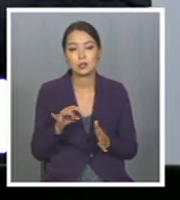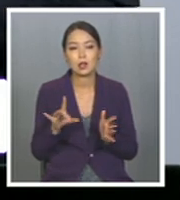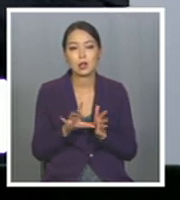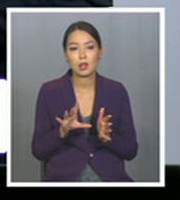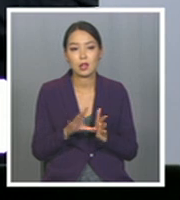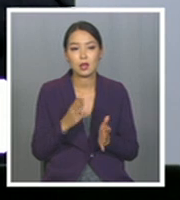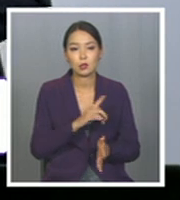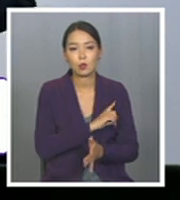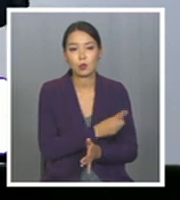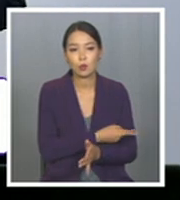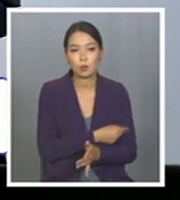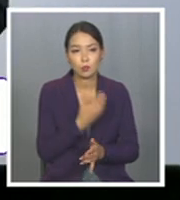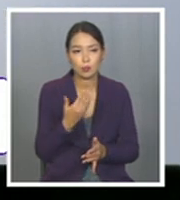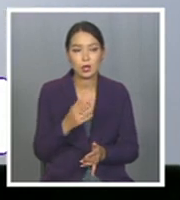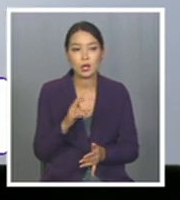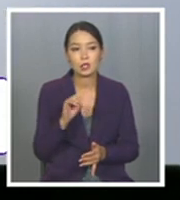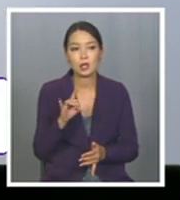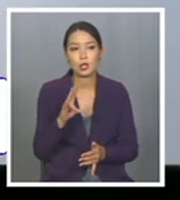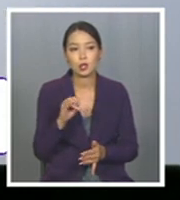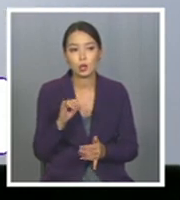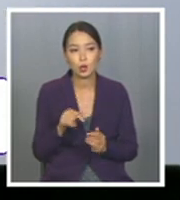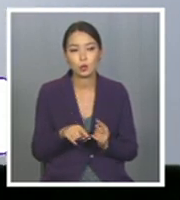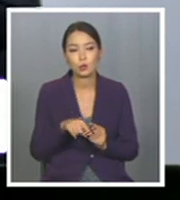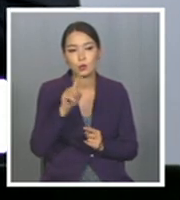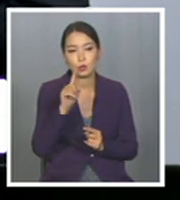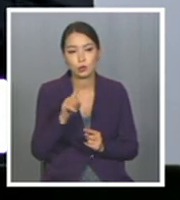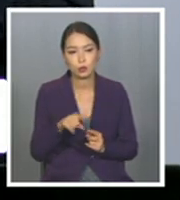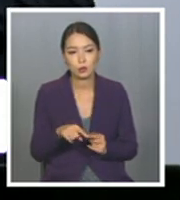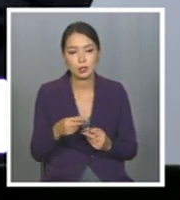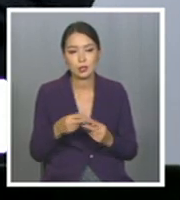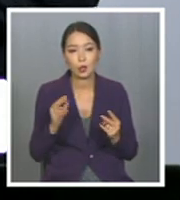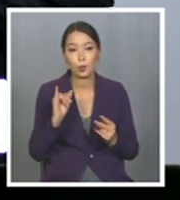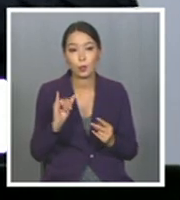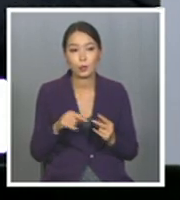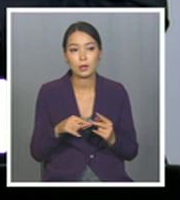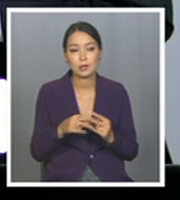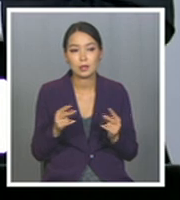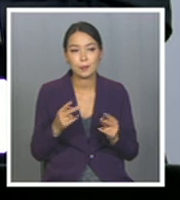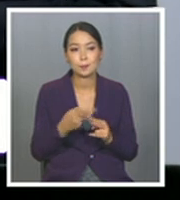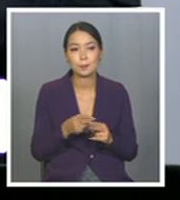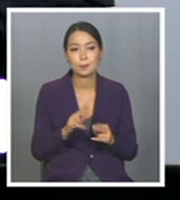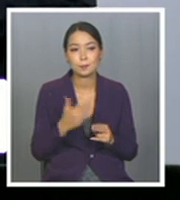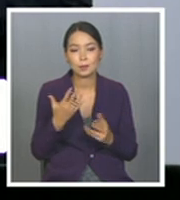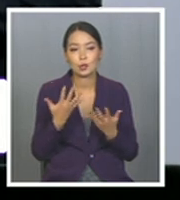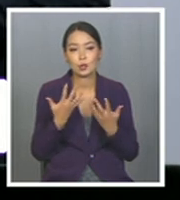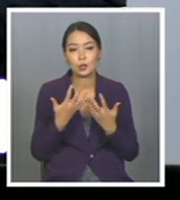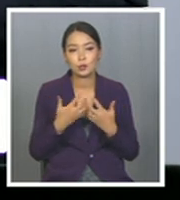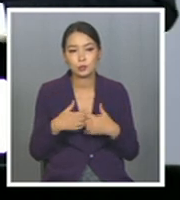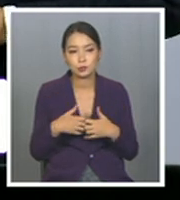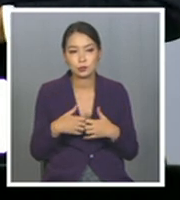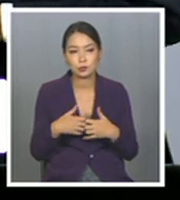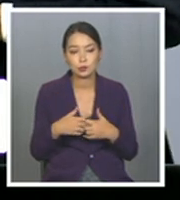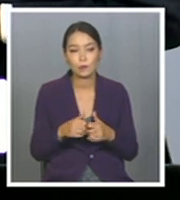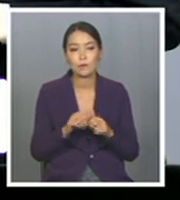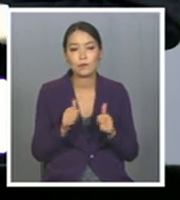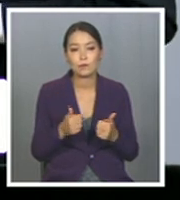бізде кернеуге тең болады. Яғни мына жердегі кернеуге тең болады. Енді түрлендіру енгізіп орнына